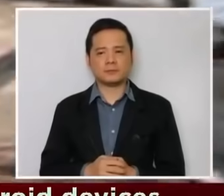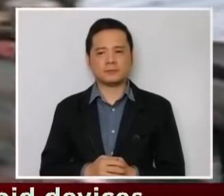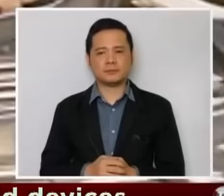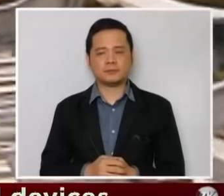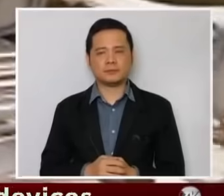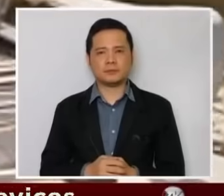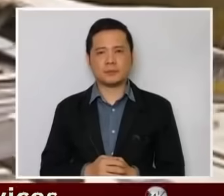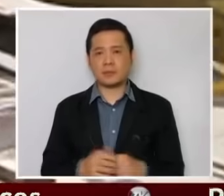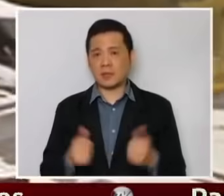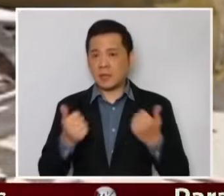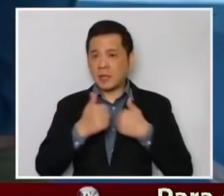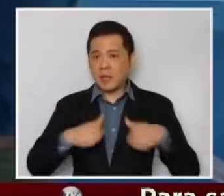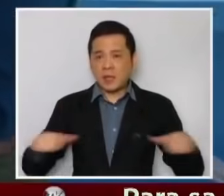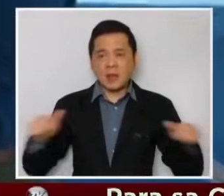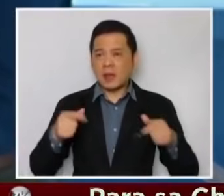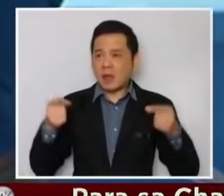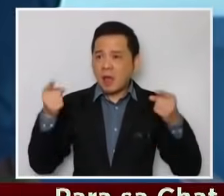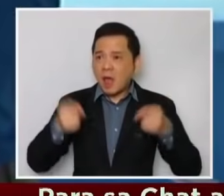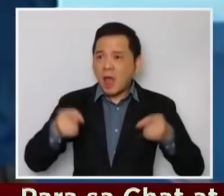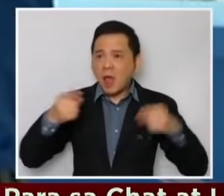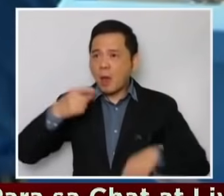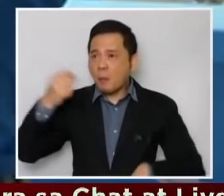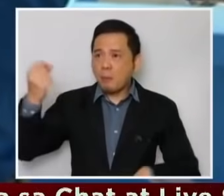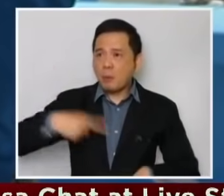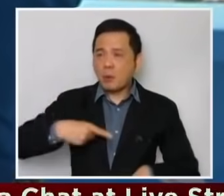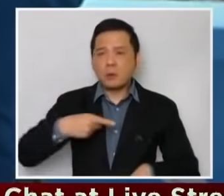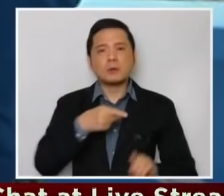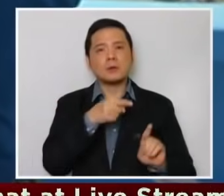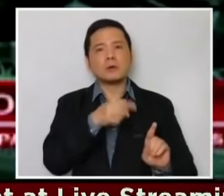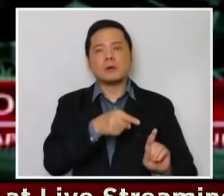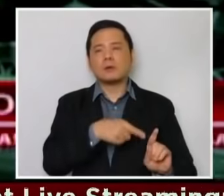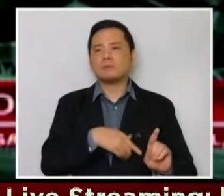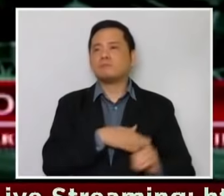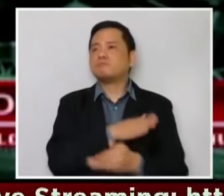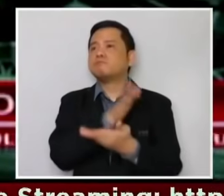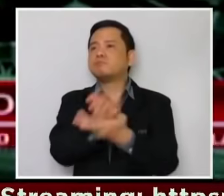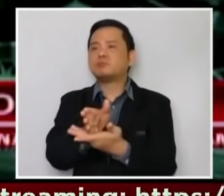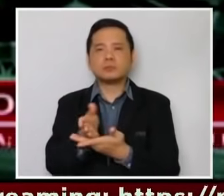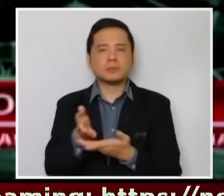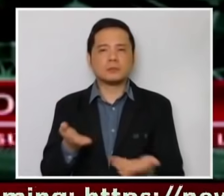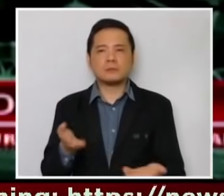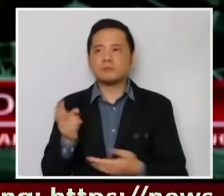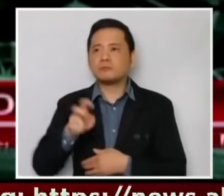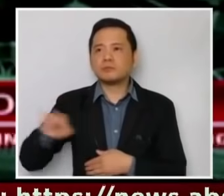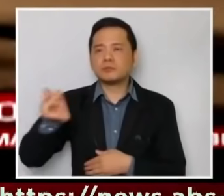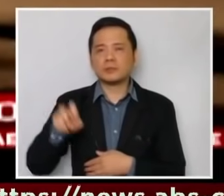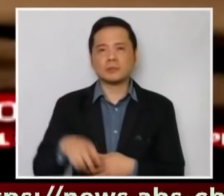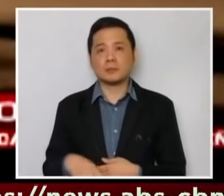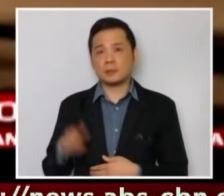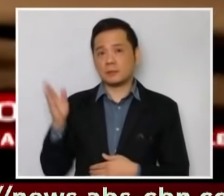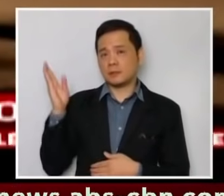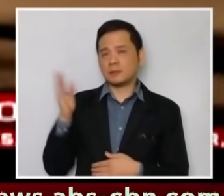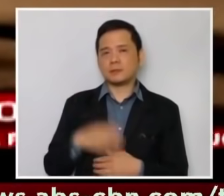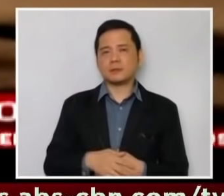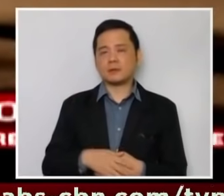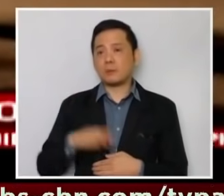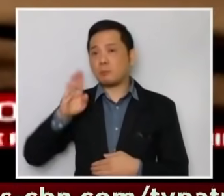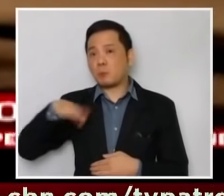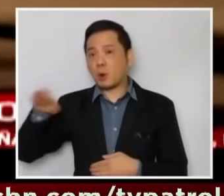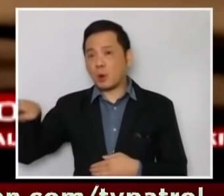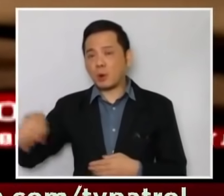ang malalaking istorya, naroon si Kabayan. Wala pa rin dito sa probinsya ng Bohol, wala po dito